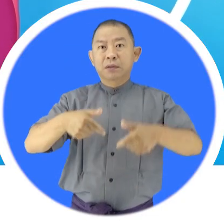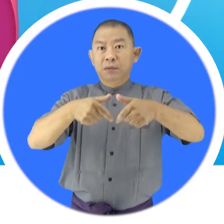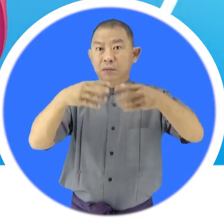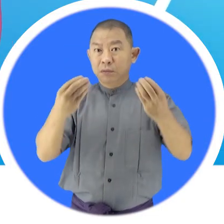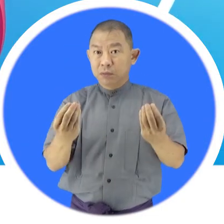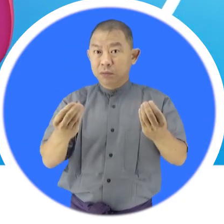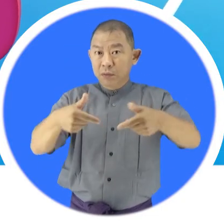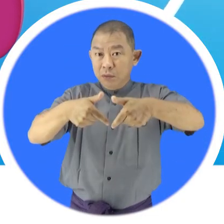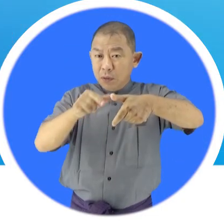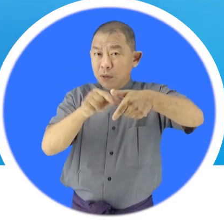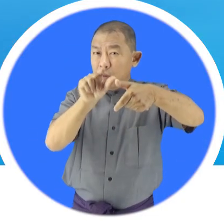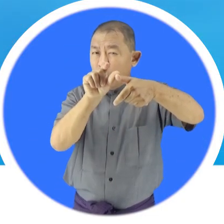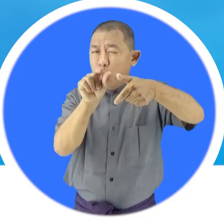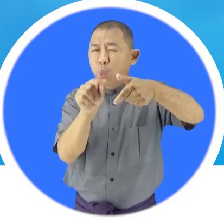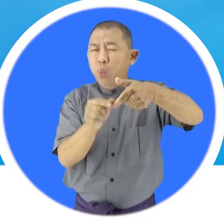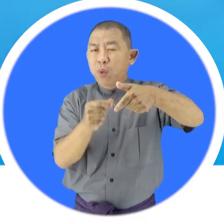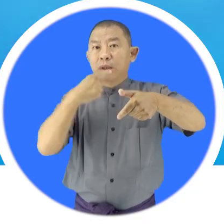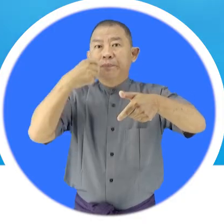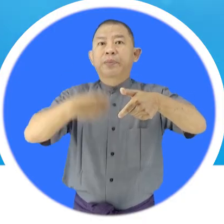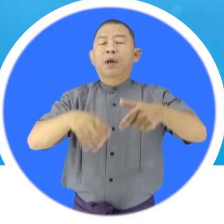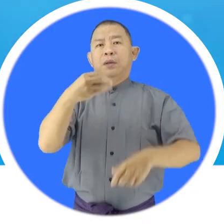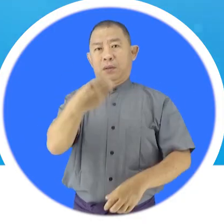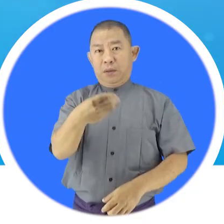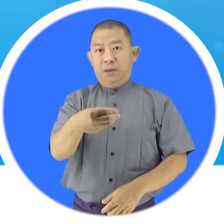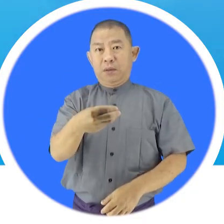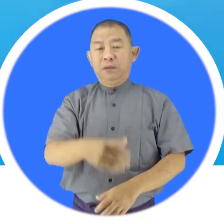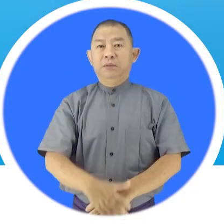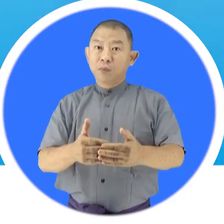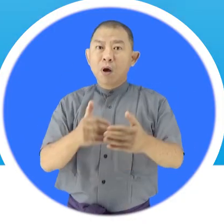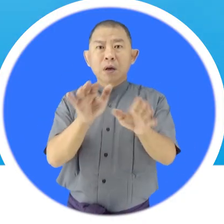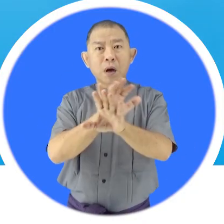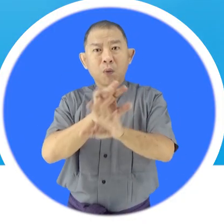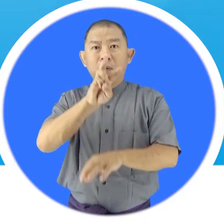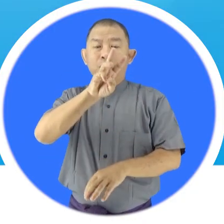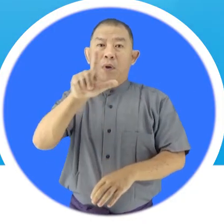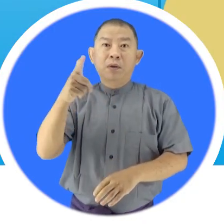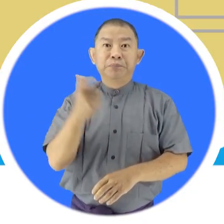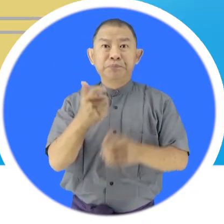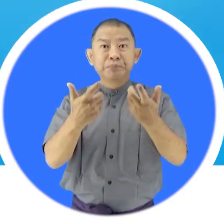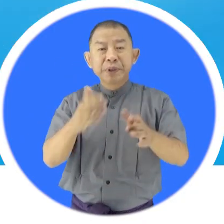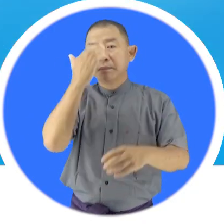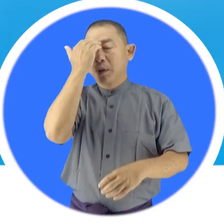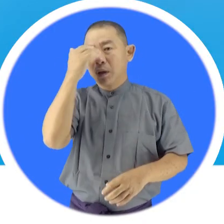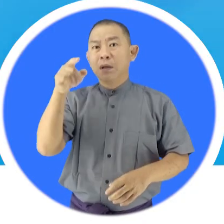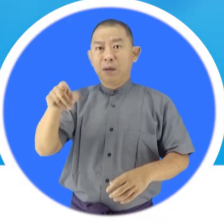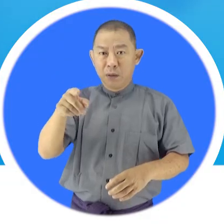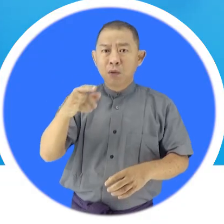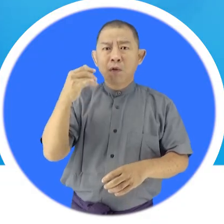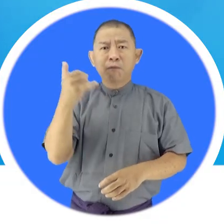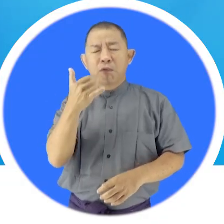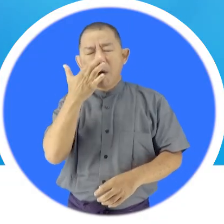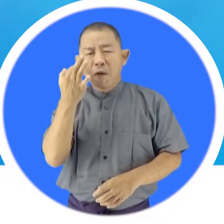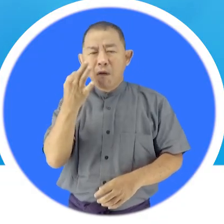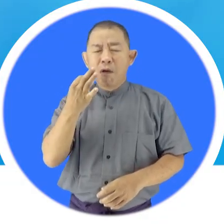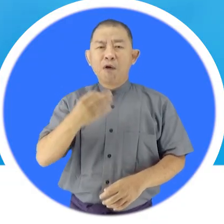3လခန့်ထိုးဆေးဟာအချို့အမျိုးသမီးတွေမှာတော့ကာမတောင့်တစိတ်ပေါ်တက်ရောက်မှုရှိနိုင်ပါတယ်။ဒါပေမဲ့ကိုယ်ဝင်ရမှာစိတ်ပူစရာမလိုတော့တဲ့အတွက်အတူ